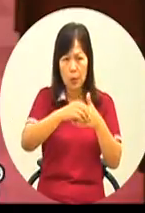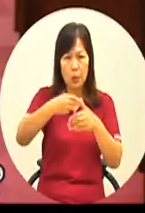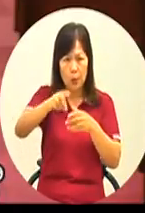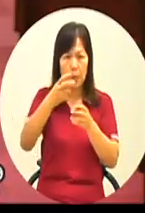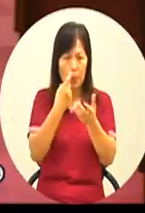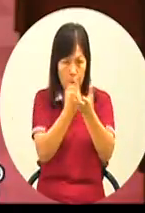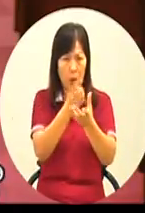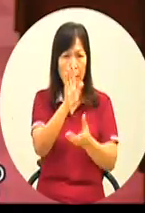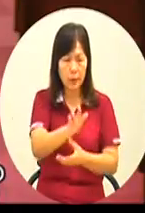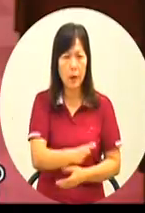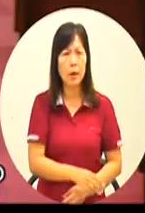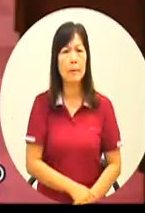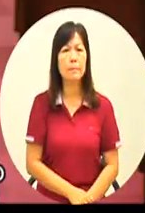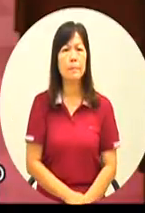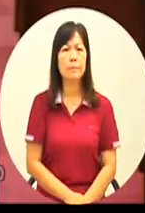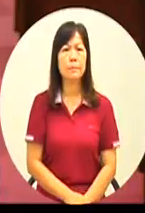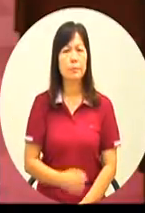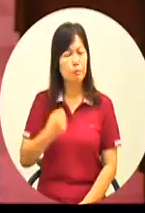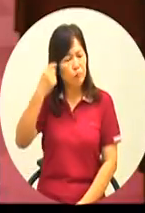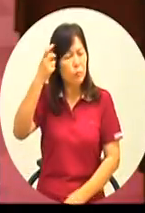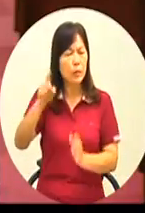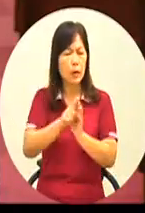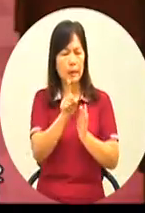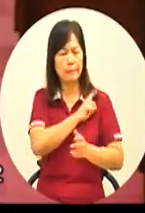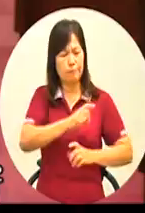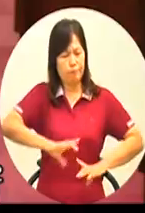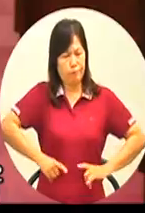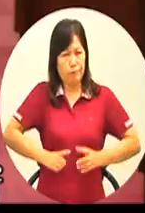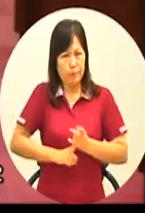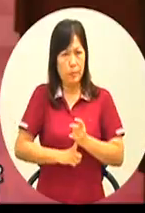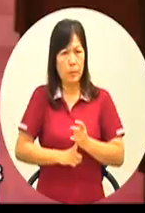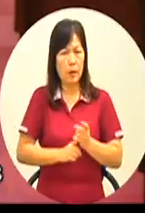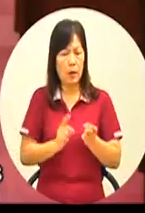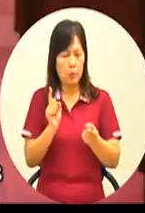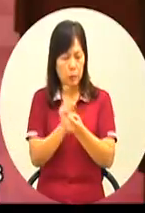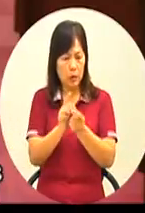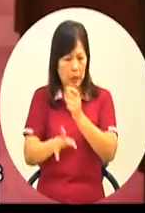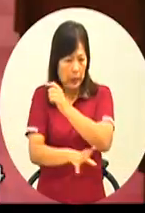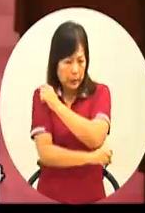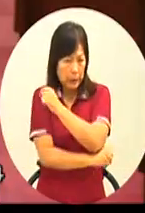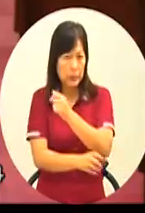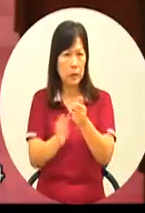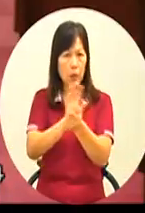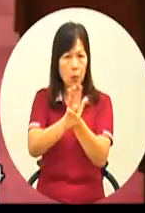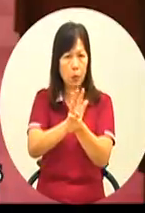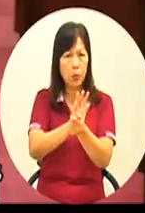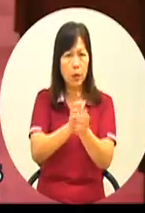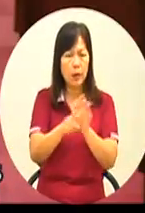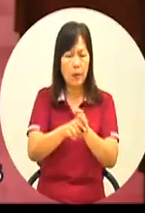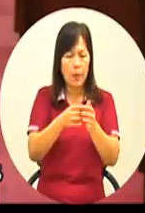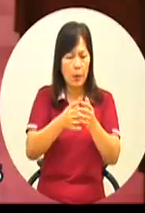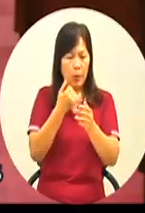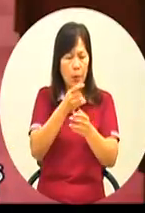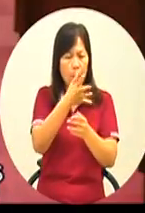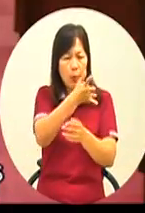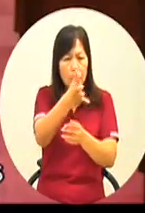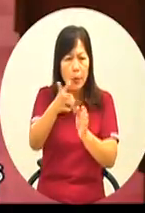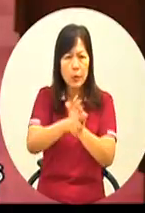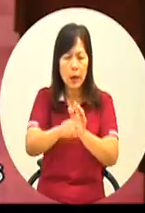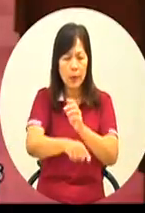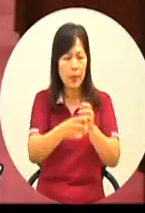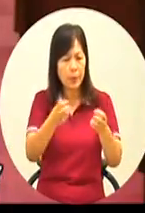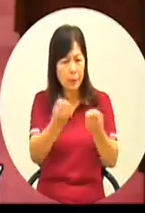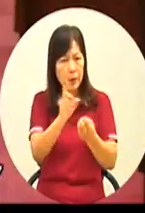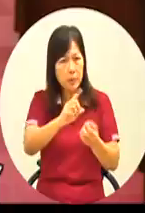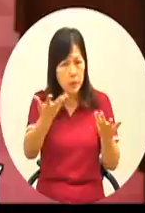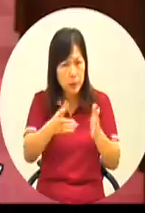呢，我感觉以你的精神对不对吼，来经营基层对不对吼，对基层呢，直直走直走。所以基层发生啥物代志，